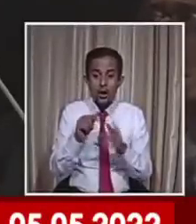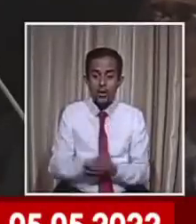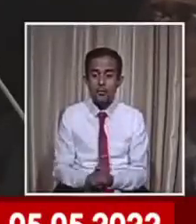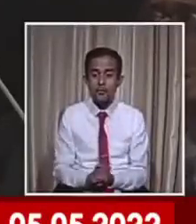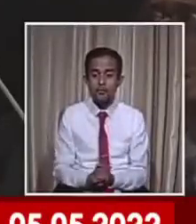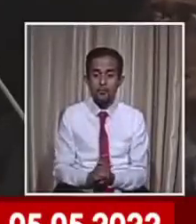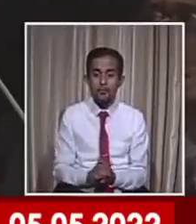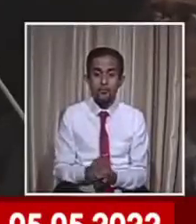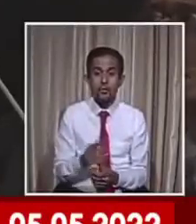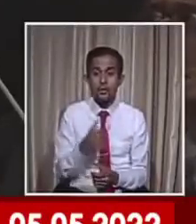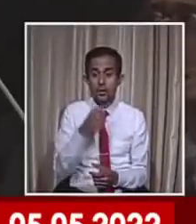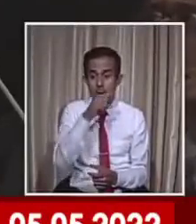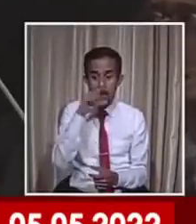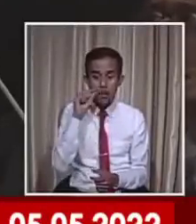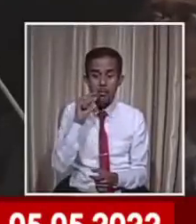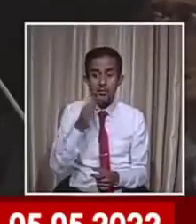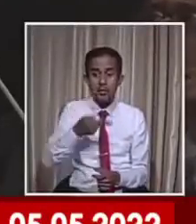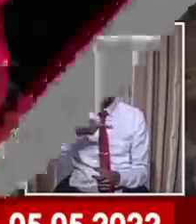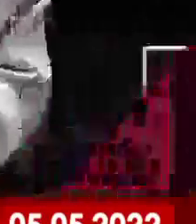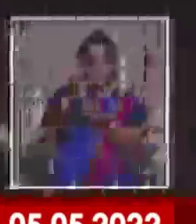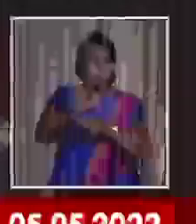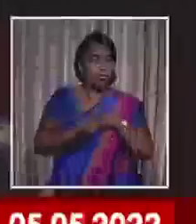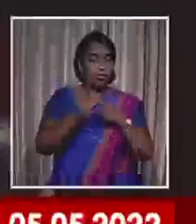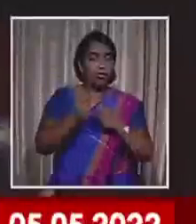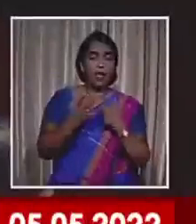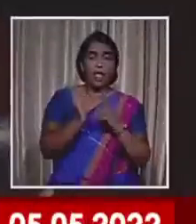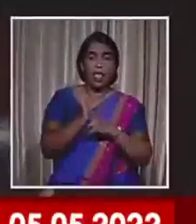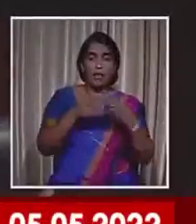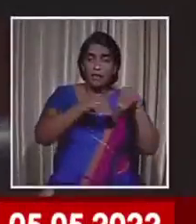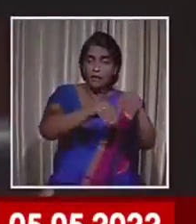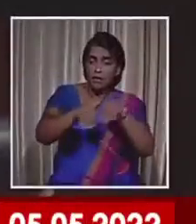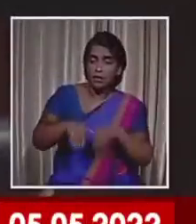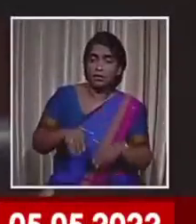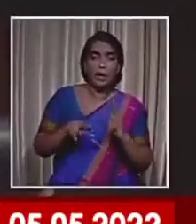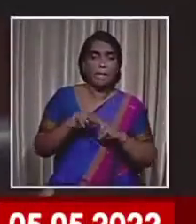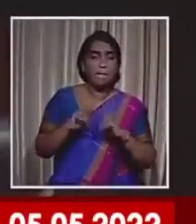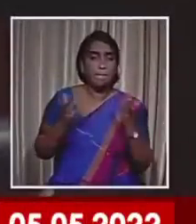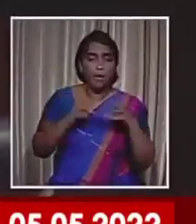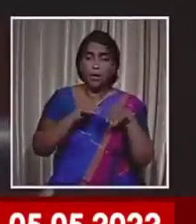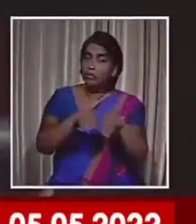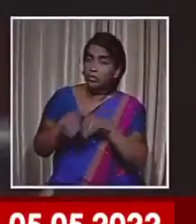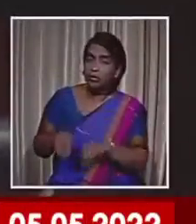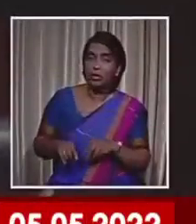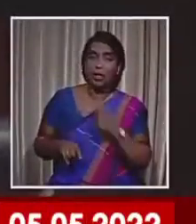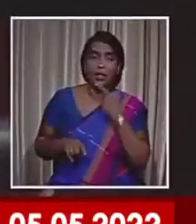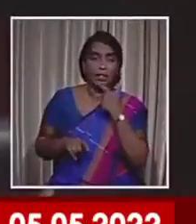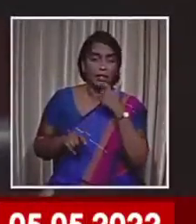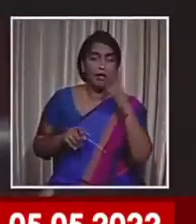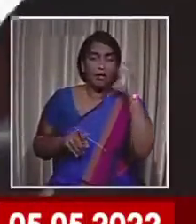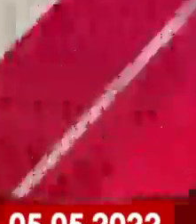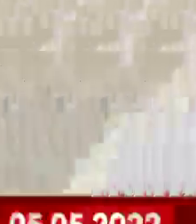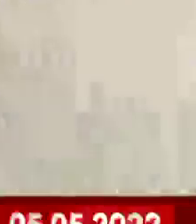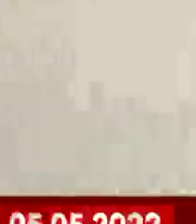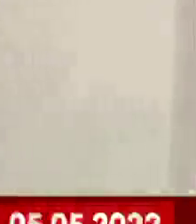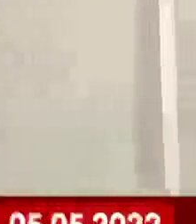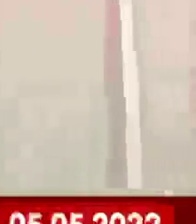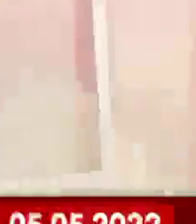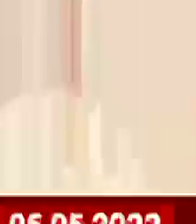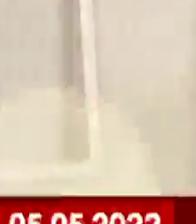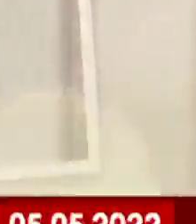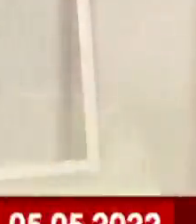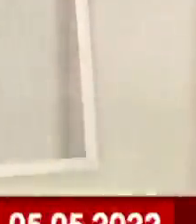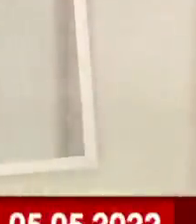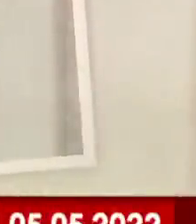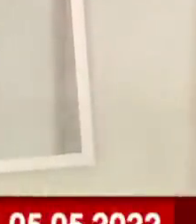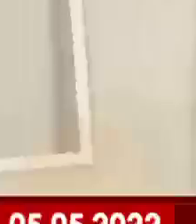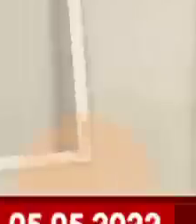தள்ளப்பட்டுள்ளது. முக்கிய பிரபலம் வெளியிட்ட தகவல். இலங்கைக்கு உதவ முன் சஜித்திடம் அனுமதி கோரிய இந்தியா.